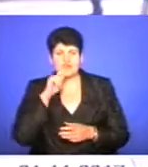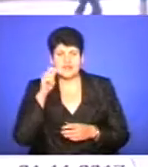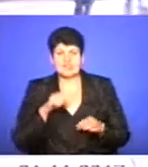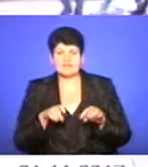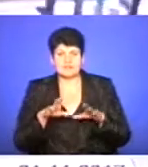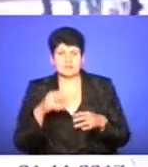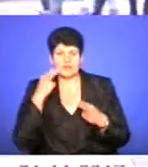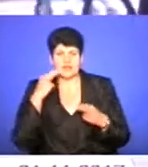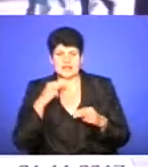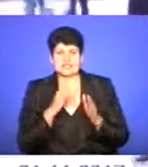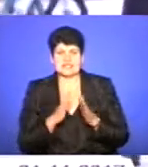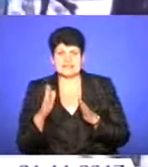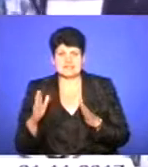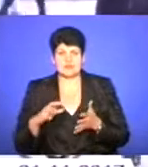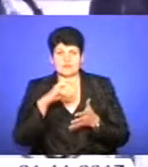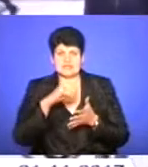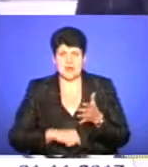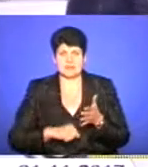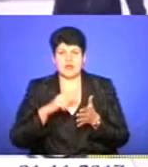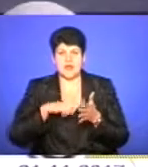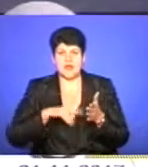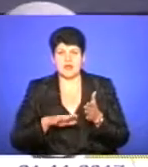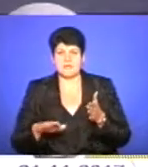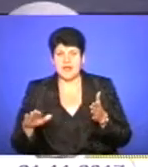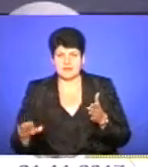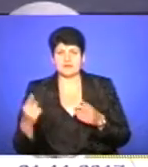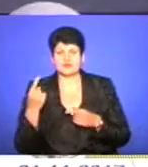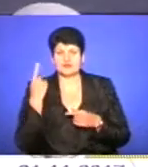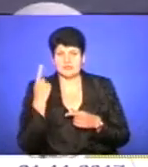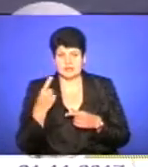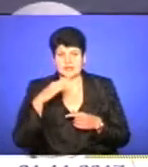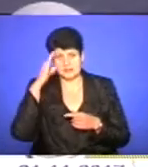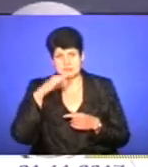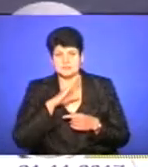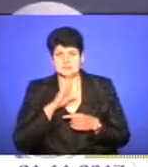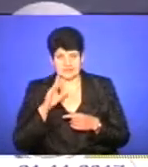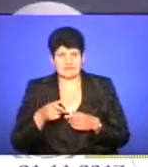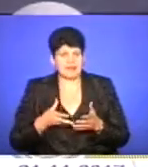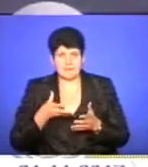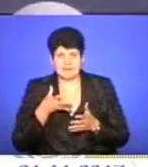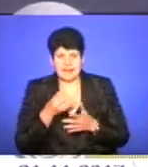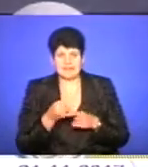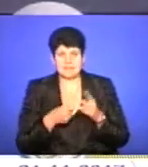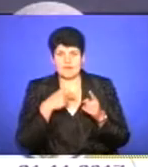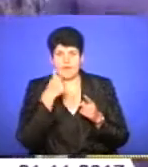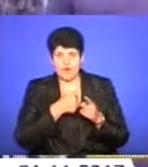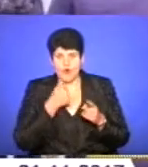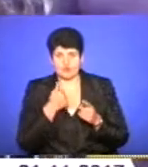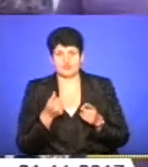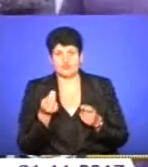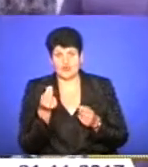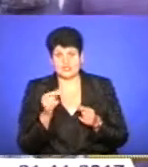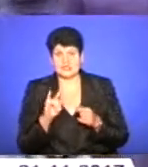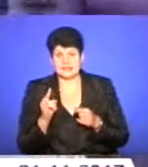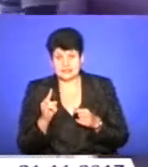вирішили удосконалити систему стягнення аліментів. Якщо один із батьків більш ніж півроку не виплачуватиме на утримання дитини гроші, то за це